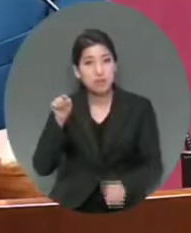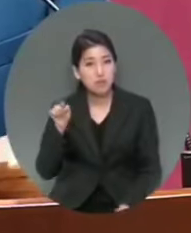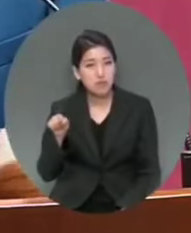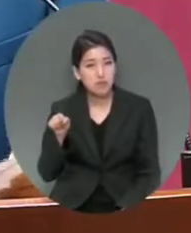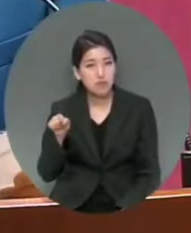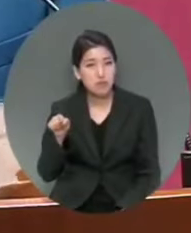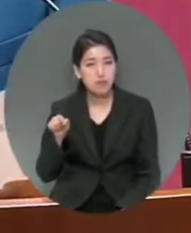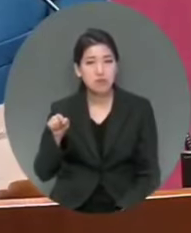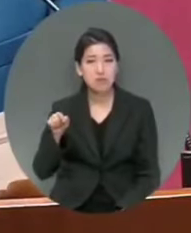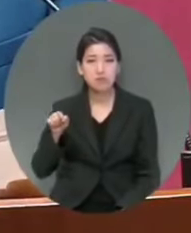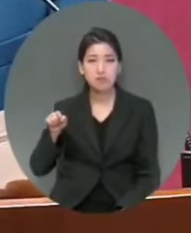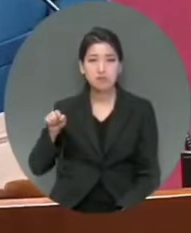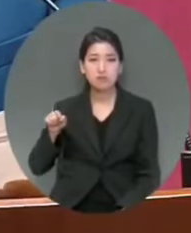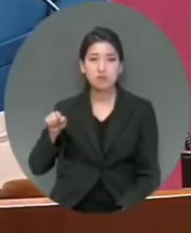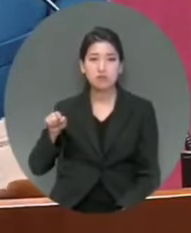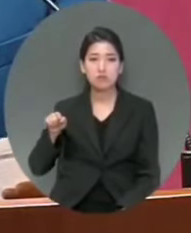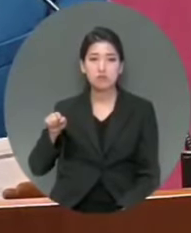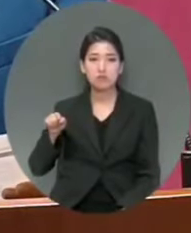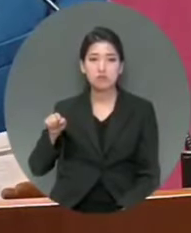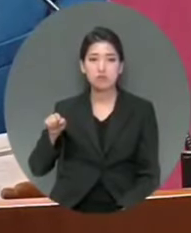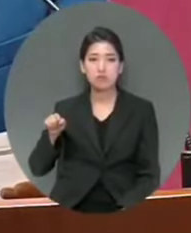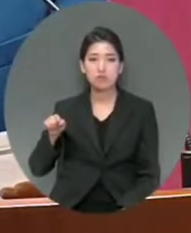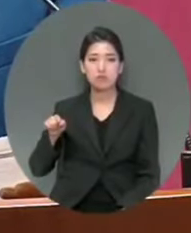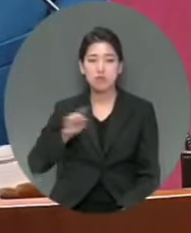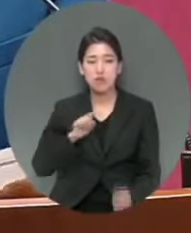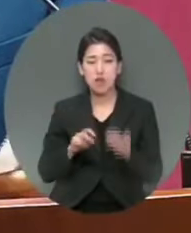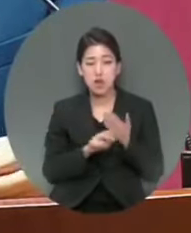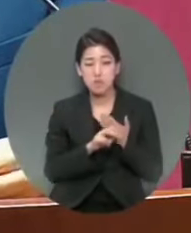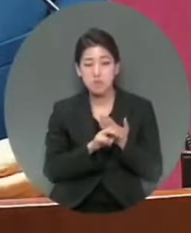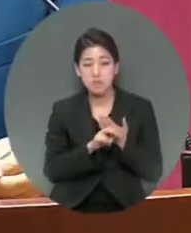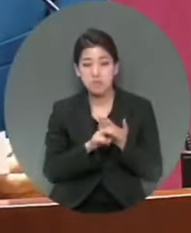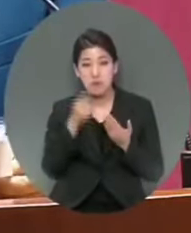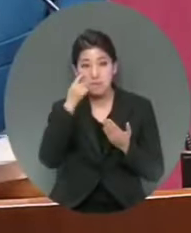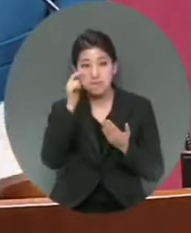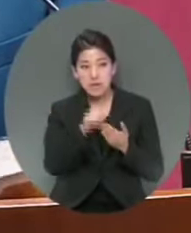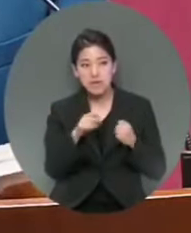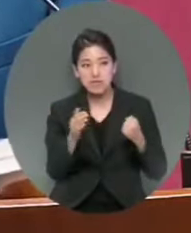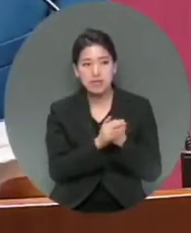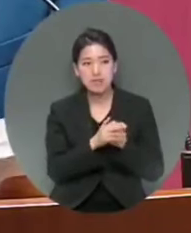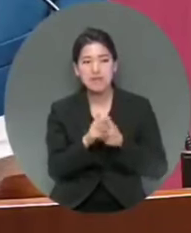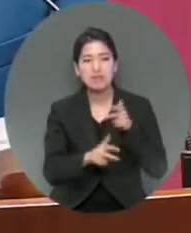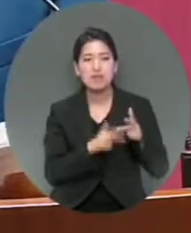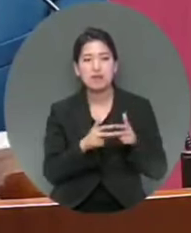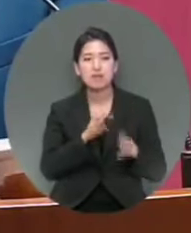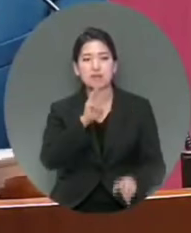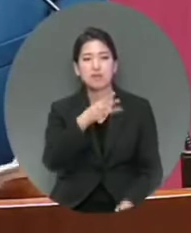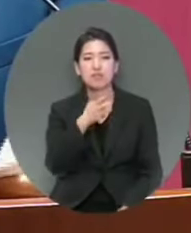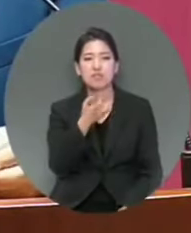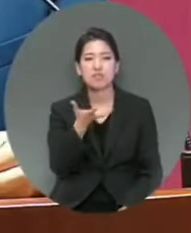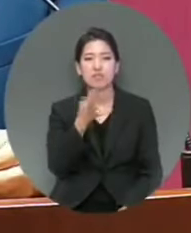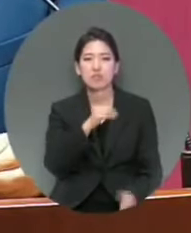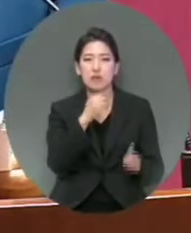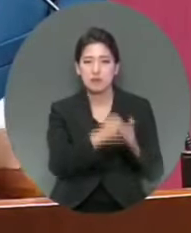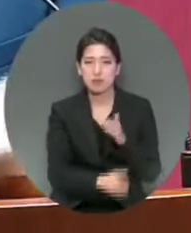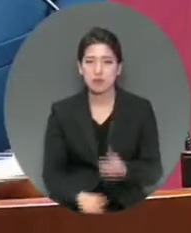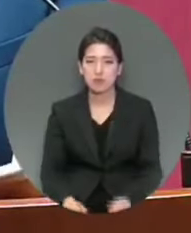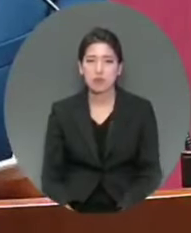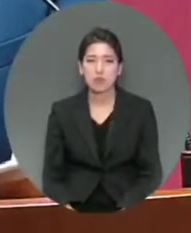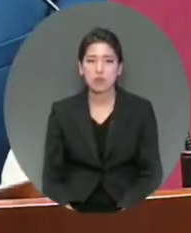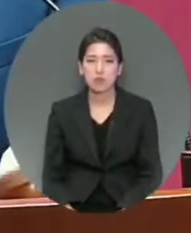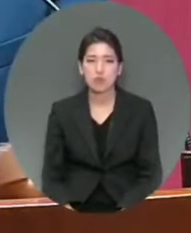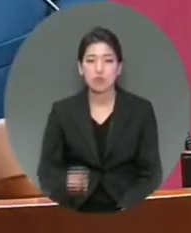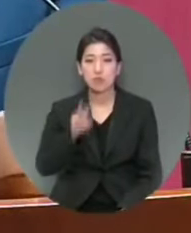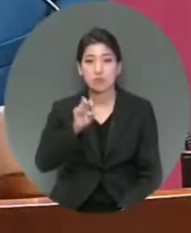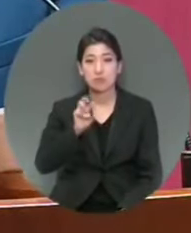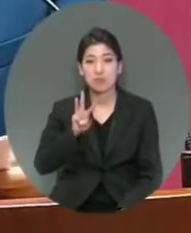하는데 제가 부정행위 등으로 법적 제재를 받은 사람 사업 약 320억 감액을 했고요. 그다음에